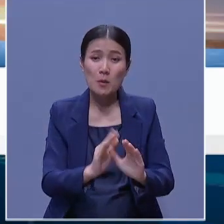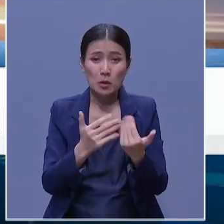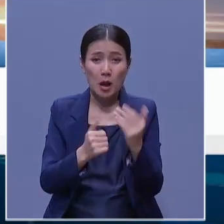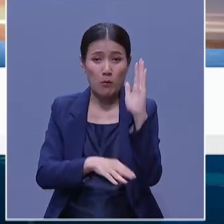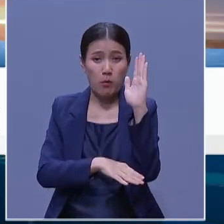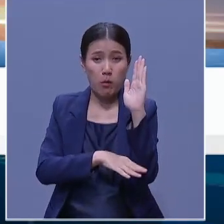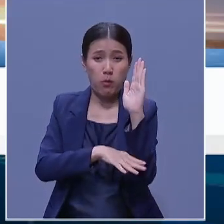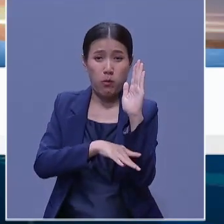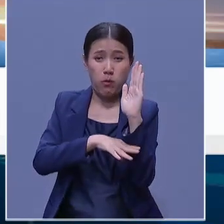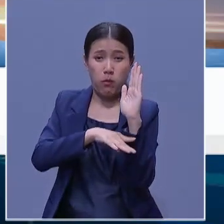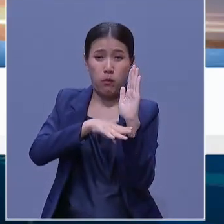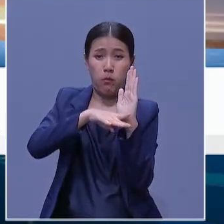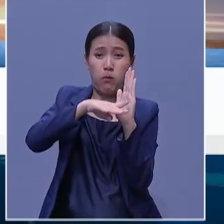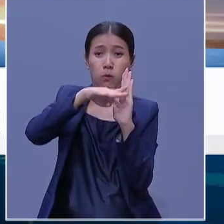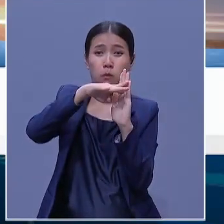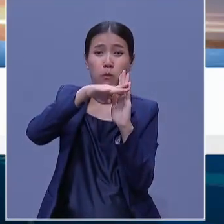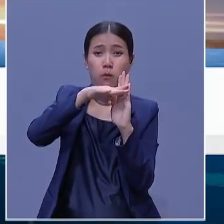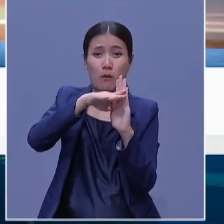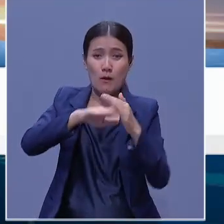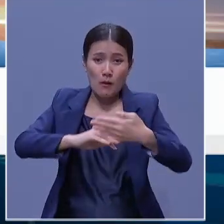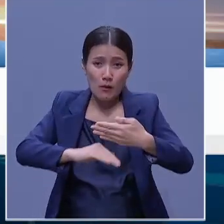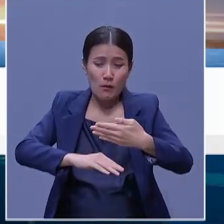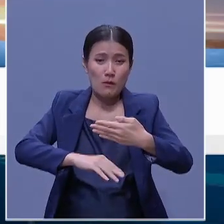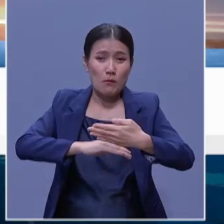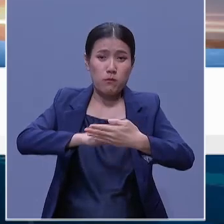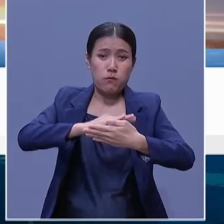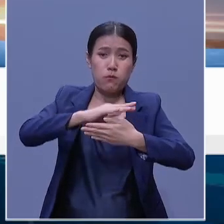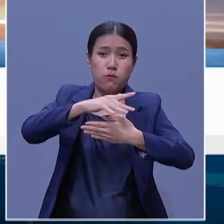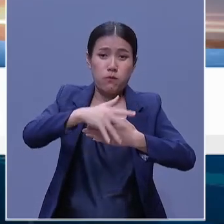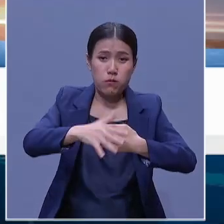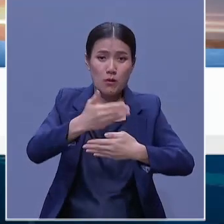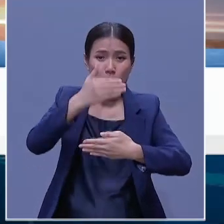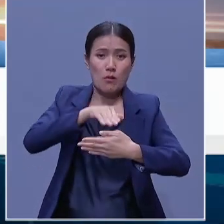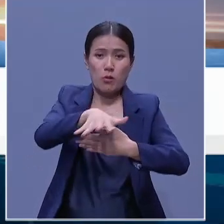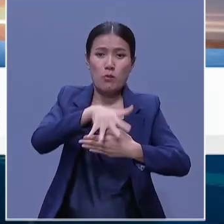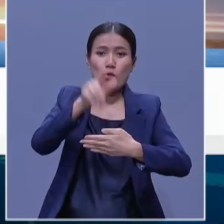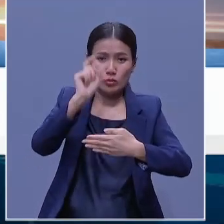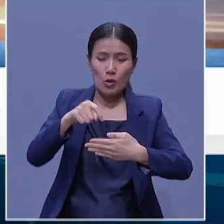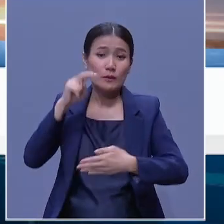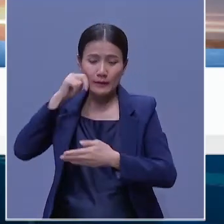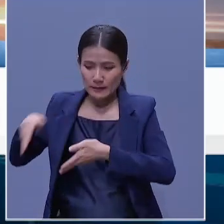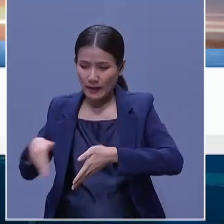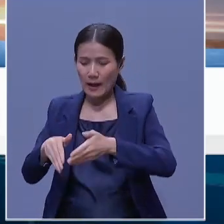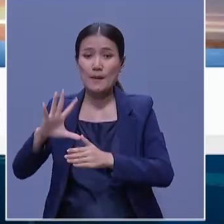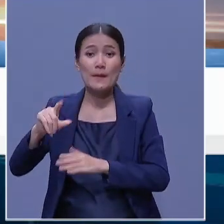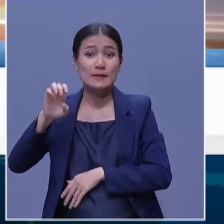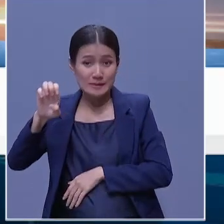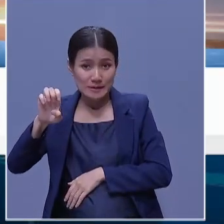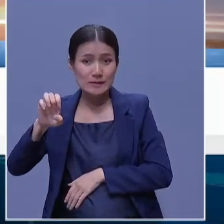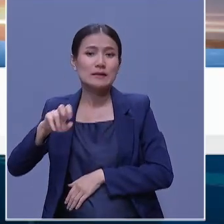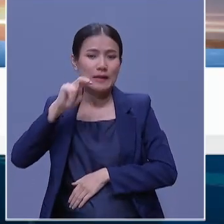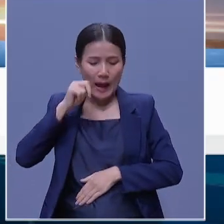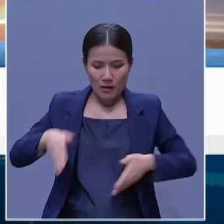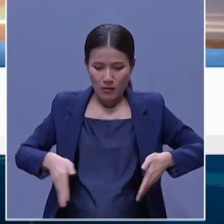ก็บจำเป็นต้องเร่งระบายออกในขณะที่ระดับน้ำในแม่น้ำชีก็ไหลเข้าท่วมพื้นที่ทางการเกษตรเข้าท่วมบ้าน